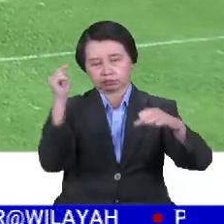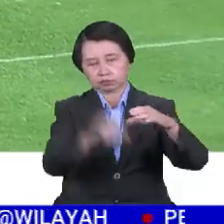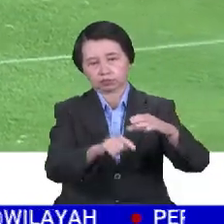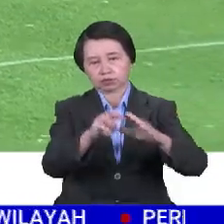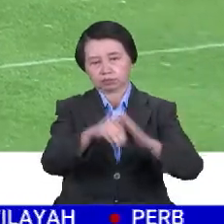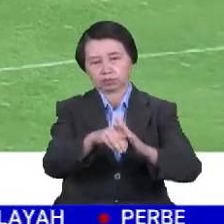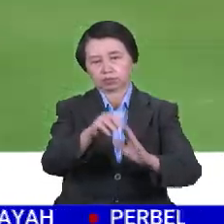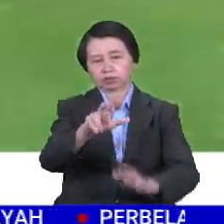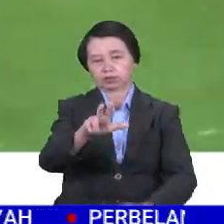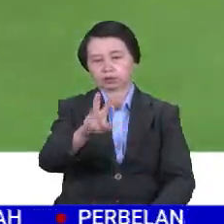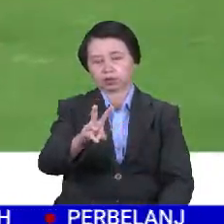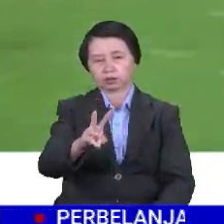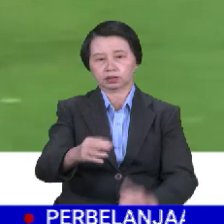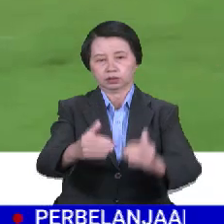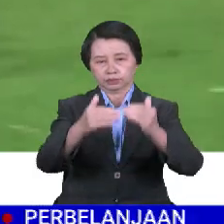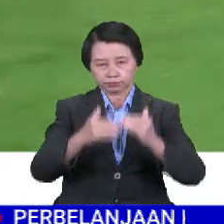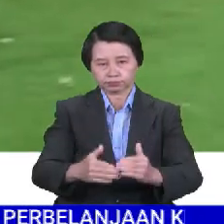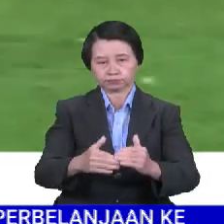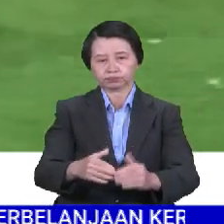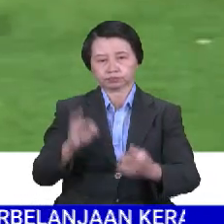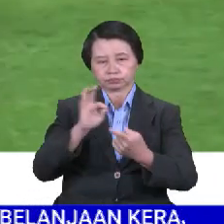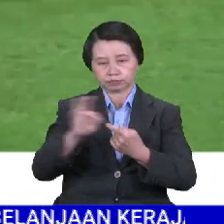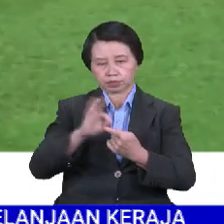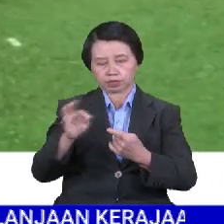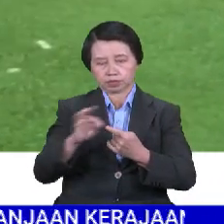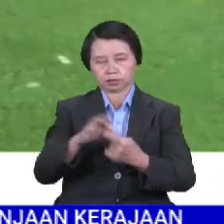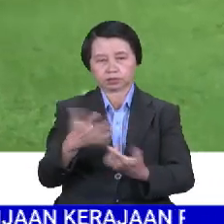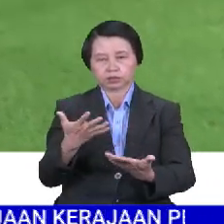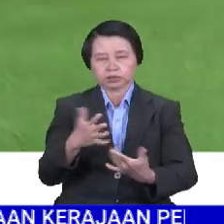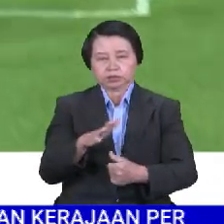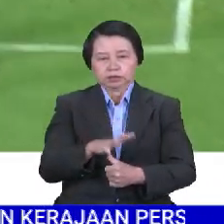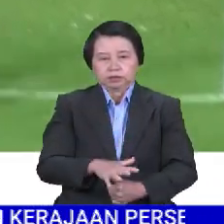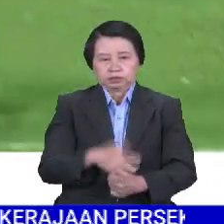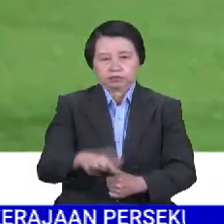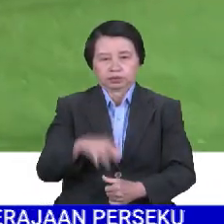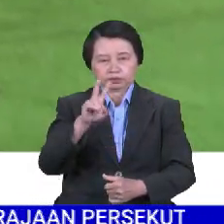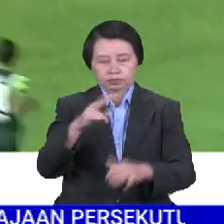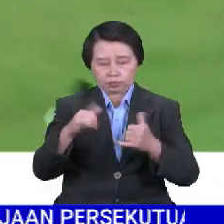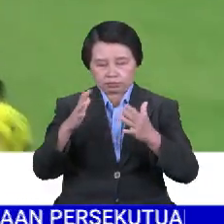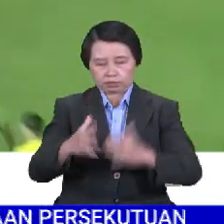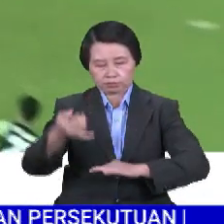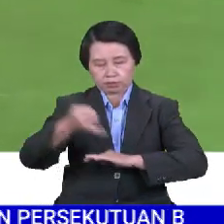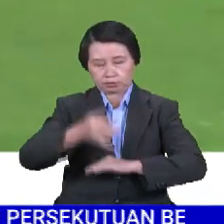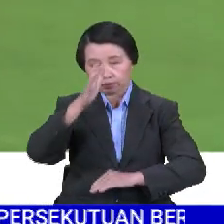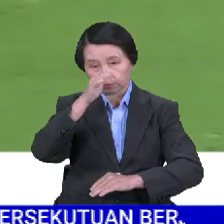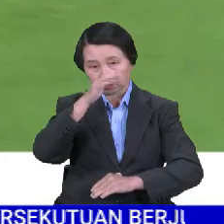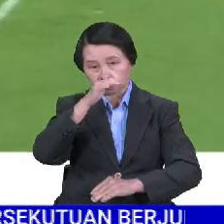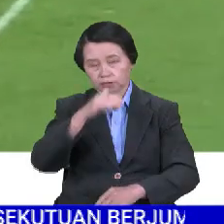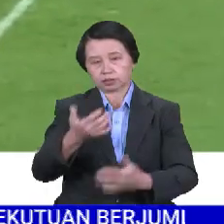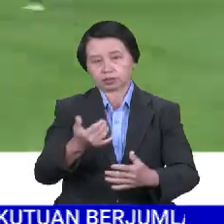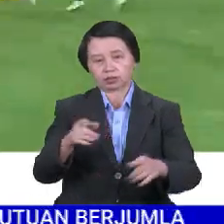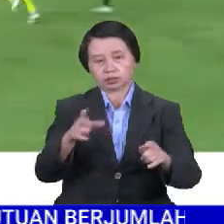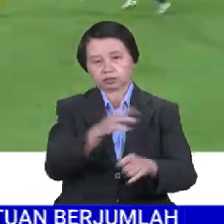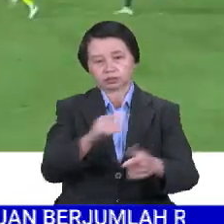minit ke-36. Di babak kedua, Penang semakin tertekan selepas dua lagi pemain import Melaka, Ifedayo